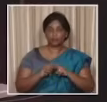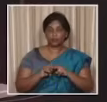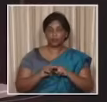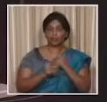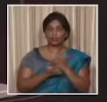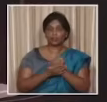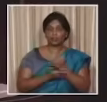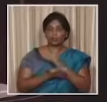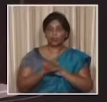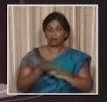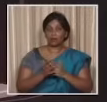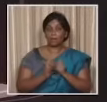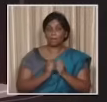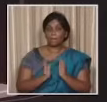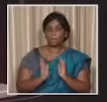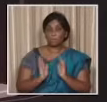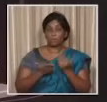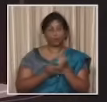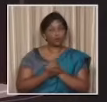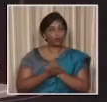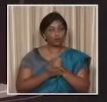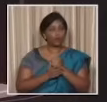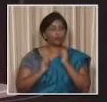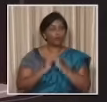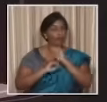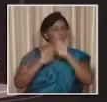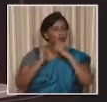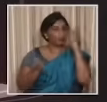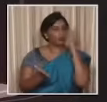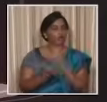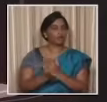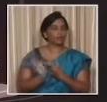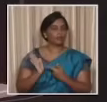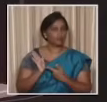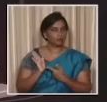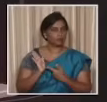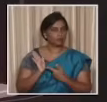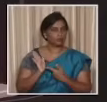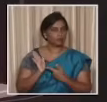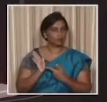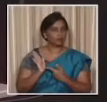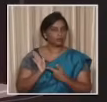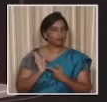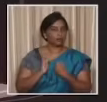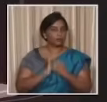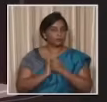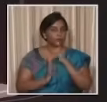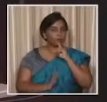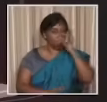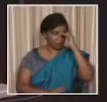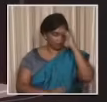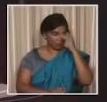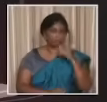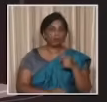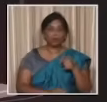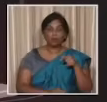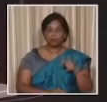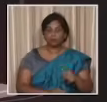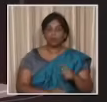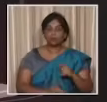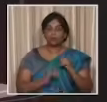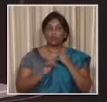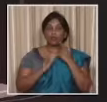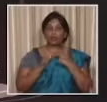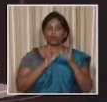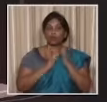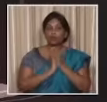ජෙනරාල්ට පටන් ගත්තු සියලුම වැඩ කටයුතු නතර කරන්න කියලා. එතකොට ගරු කතානායකතුමනි අද මිරිසවැටියේ